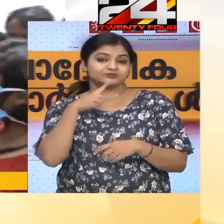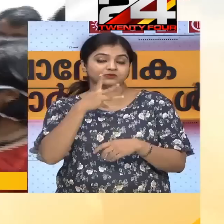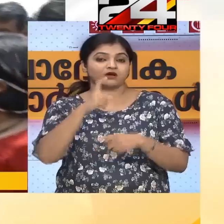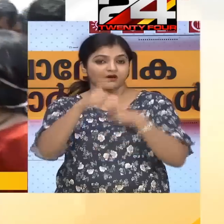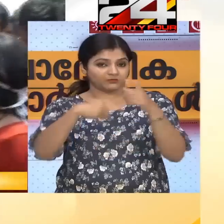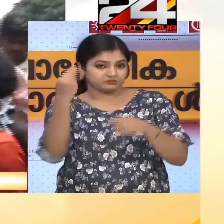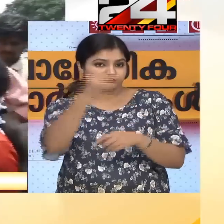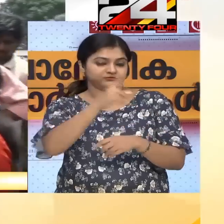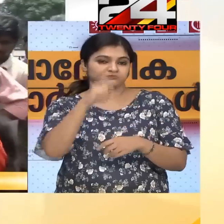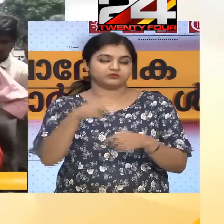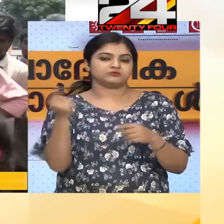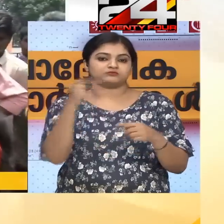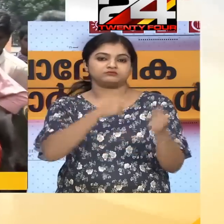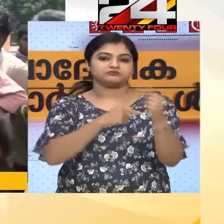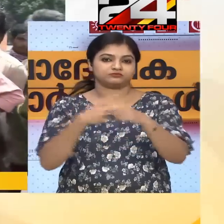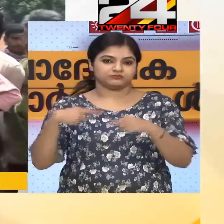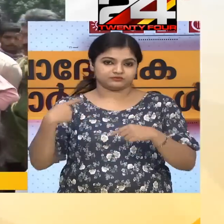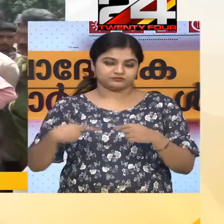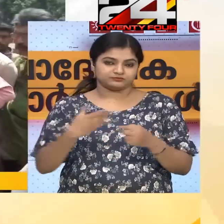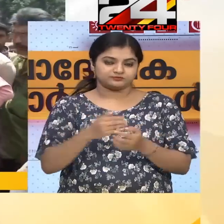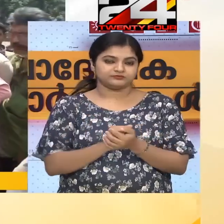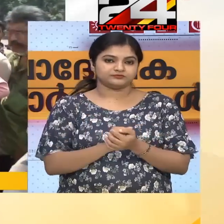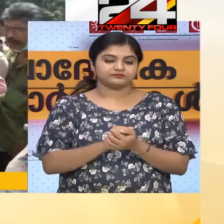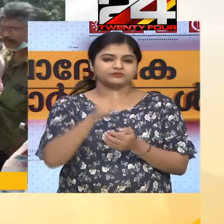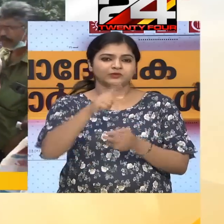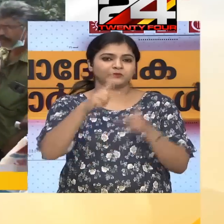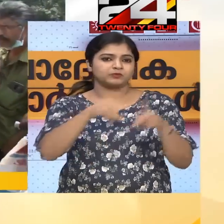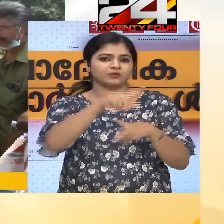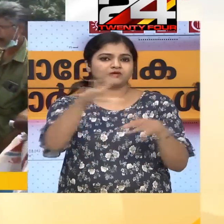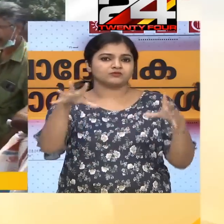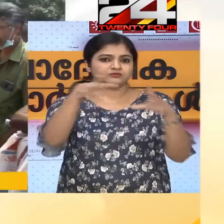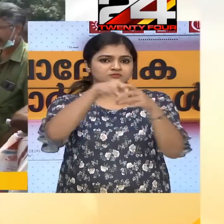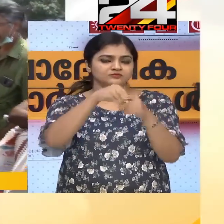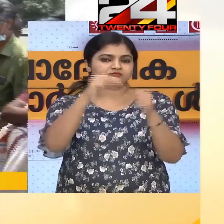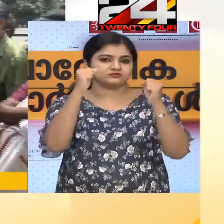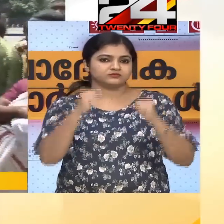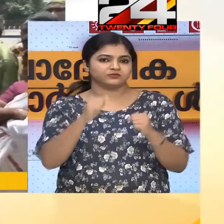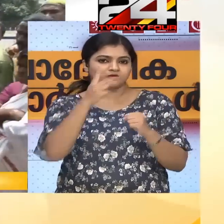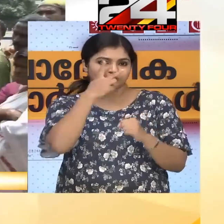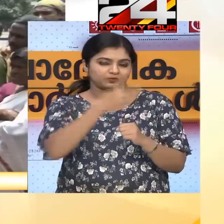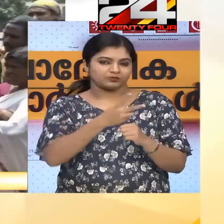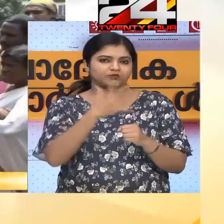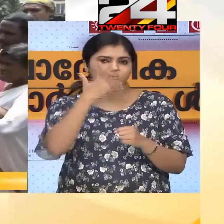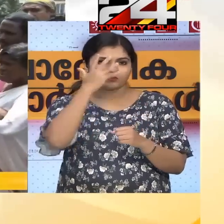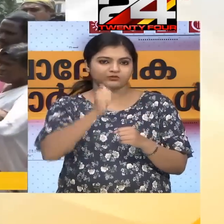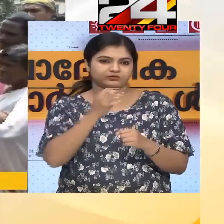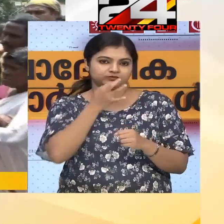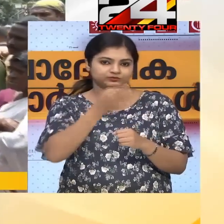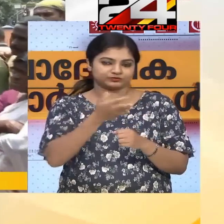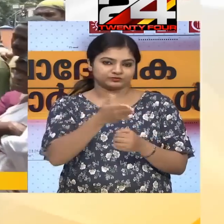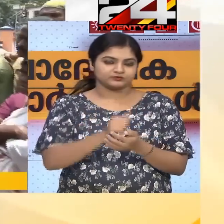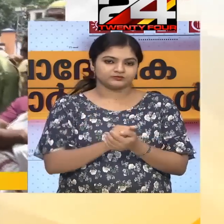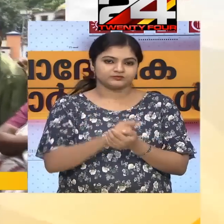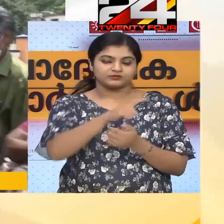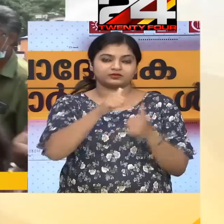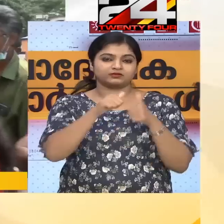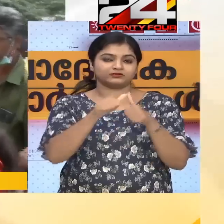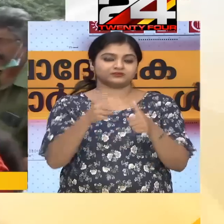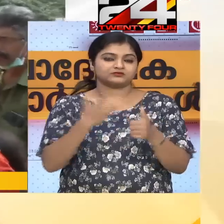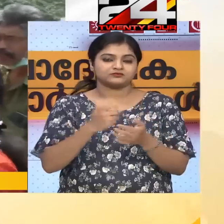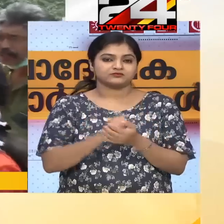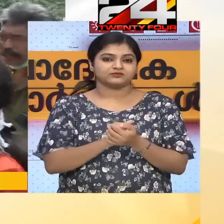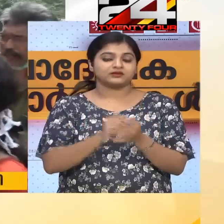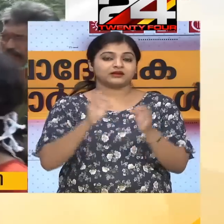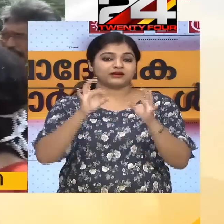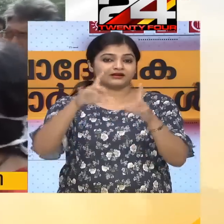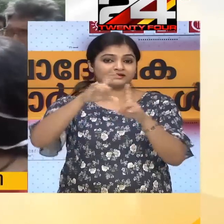കൂടി നിൽക്കരുത് എന്നുള്ള നിർദ്ദേശമുണ്ട്. പക്ഷേ ഞാൻ അടക്കം അകത്തേക്ക് കയറി വന്നപ്പോൾ നിങ്ങളെല്ലാം ഒരേ സ്ഥലത്ത് കൂട്ടം കൂടി ഇരിക്കുന്നതാണ് കണ്ടിട്ടുള്ളത്. പറയാൻ 10 ജില്ലകളിലെ ഇപ്പോൾ സെക്രട്ടറി